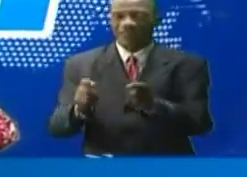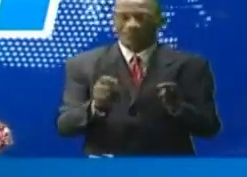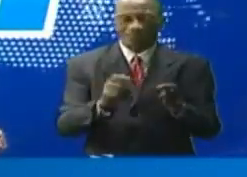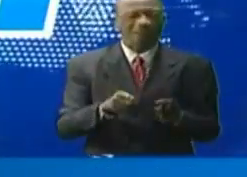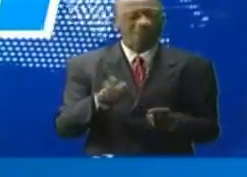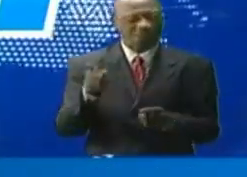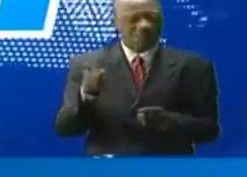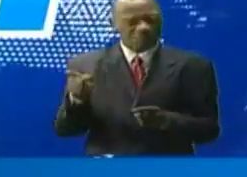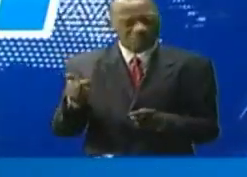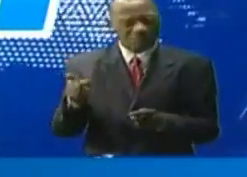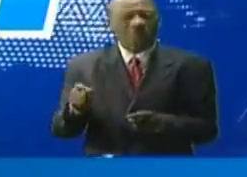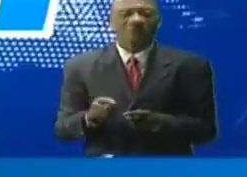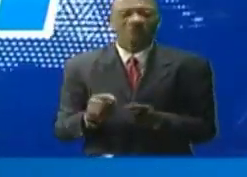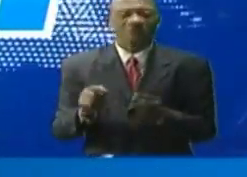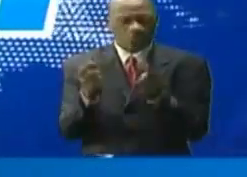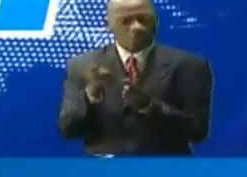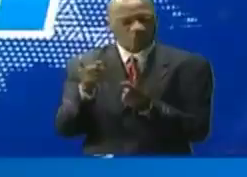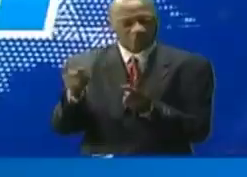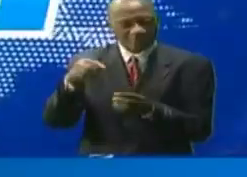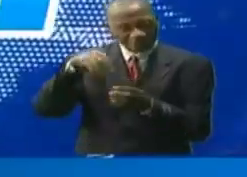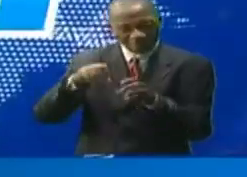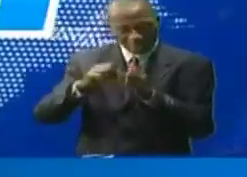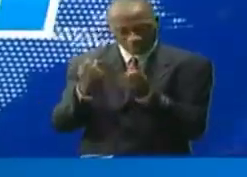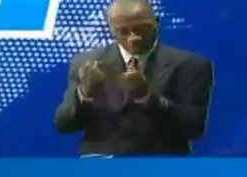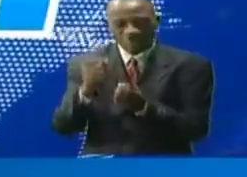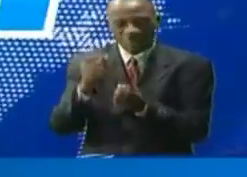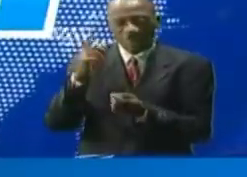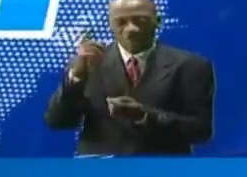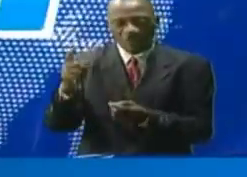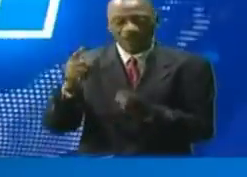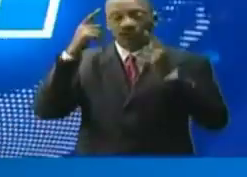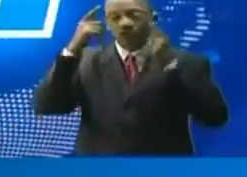l'association socio-culturelle Twibungé,